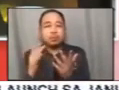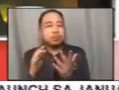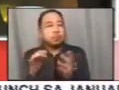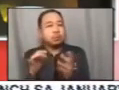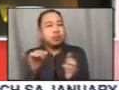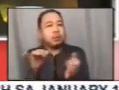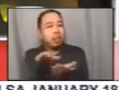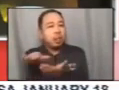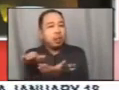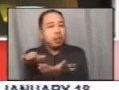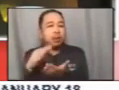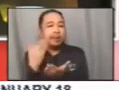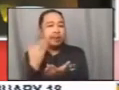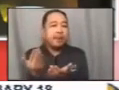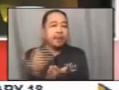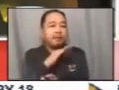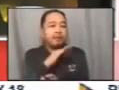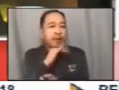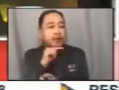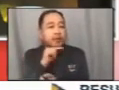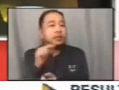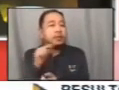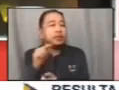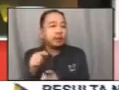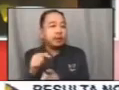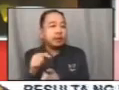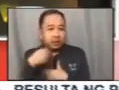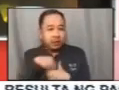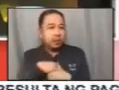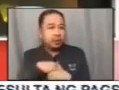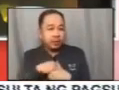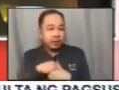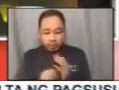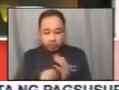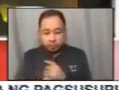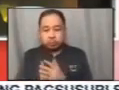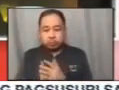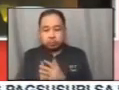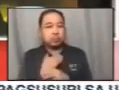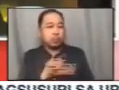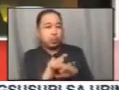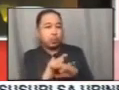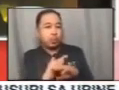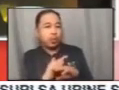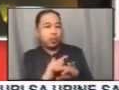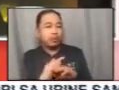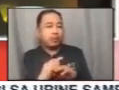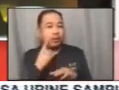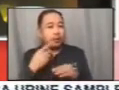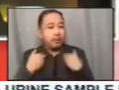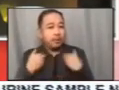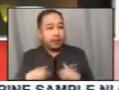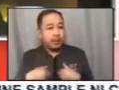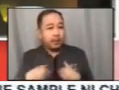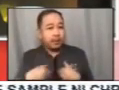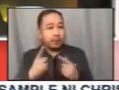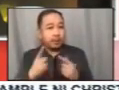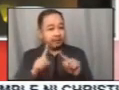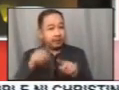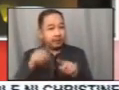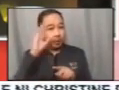pong pwedeng sabihin sa taong bayan na para mahupa po ang kanilang pangamba tungkol po sa bakunang